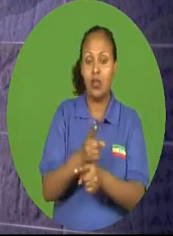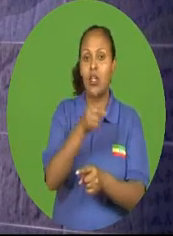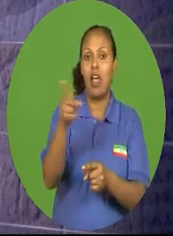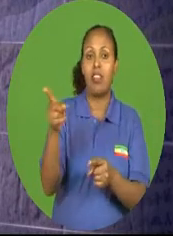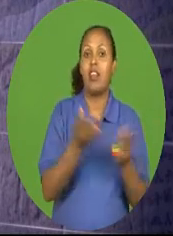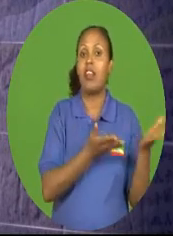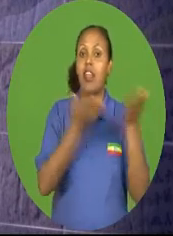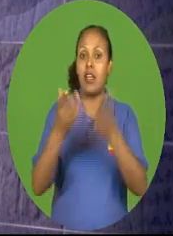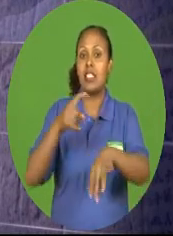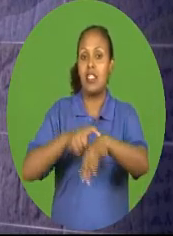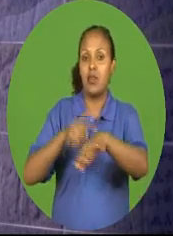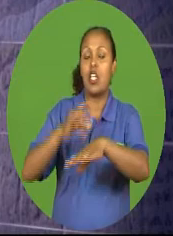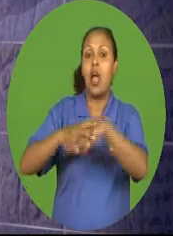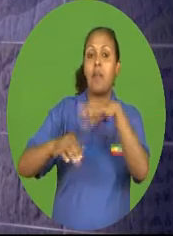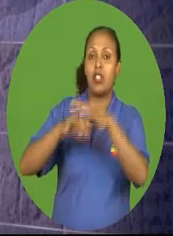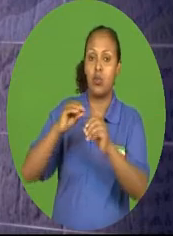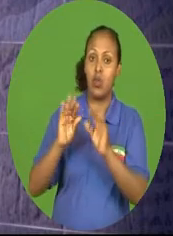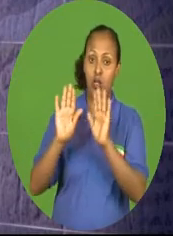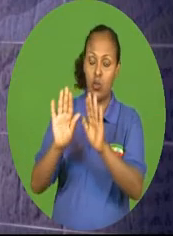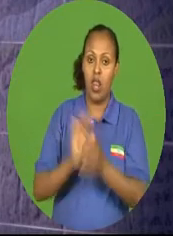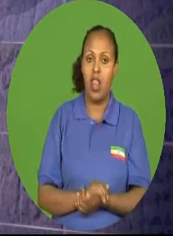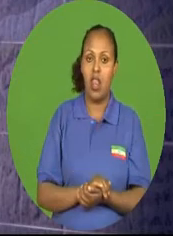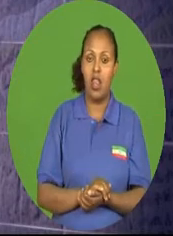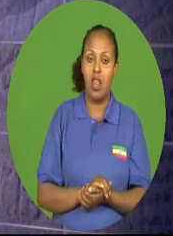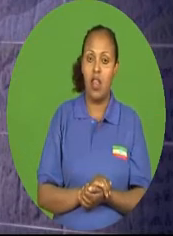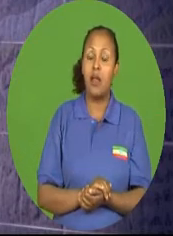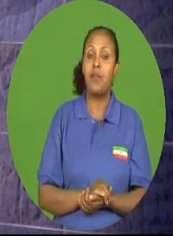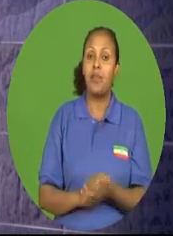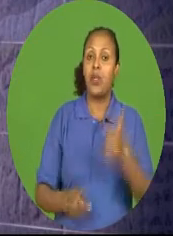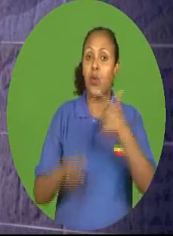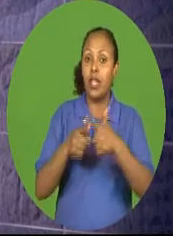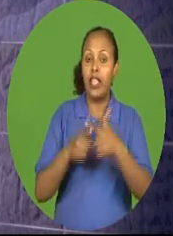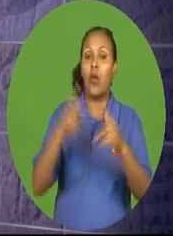መሆናችሁን አረጋግጠው እንድታቀርቡ ጊዜውን ያመቻቹላችኋል።